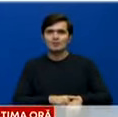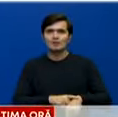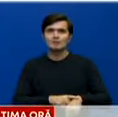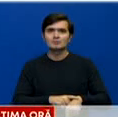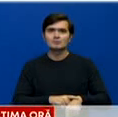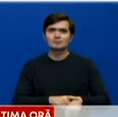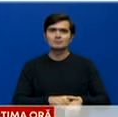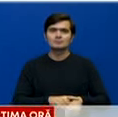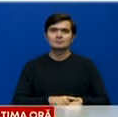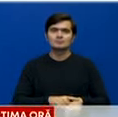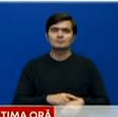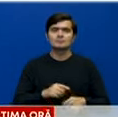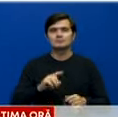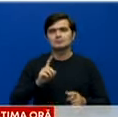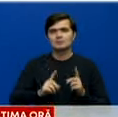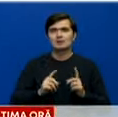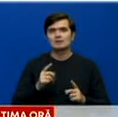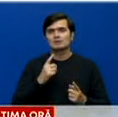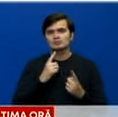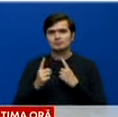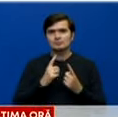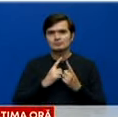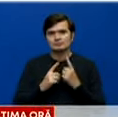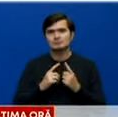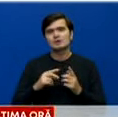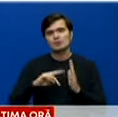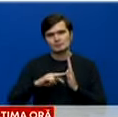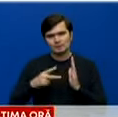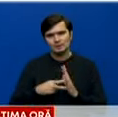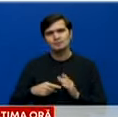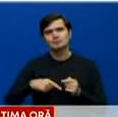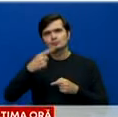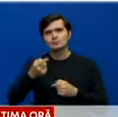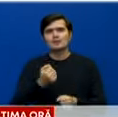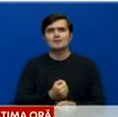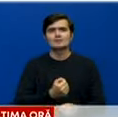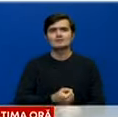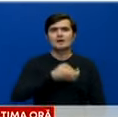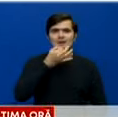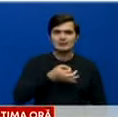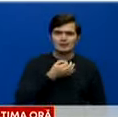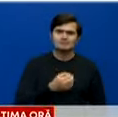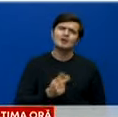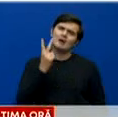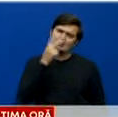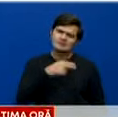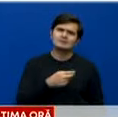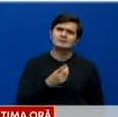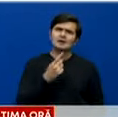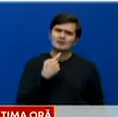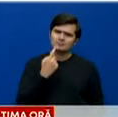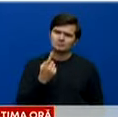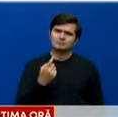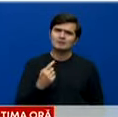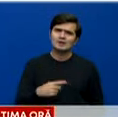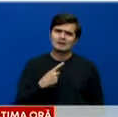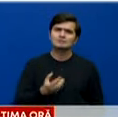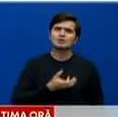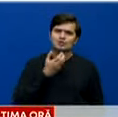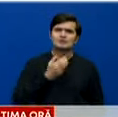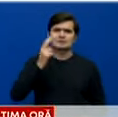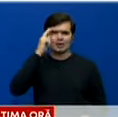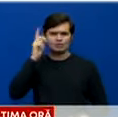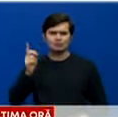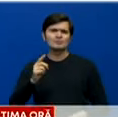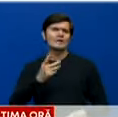discuție care poate să aibă loc fără probleme și ulterior vom face declarații. Am înțeles, v-am spus și eu că este această ședință. Întrebarea era